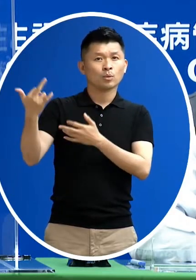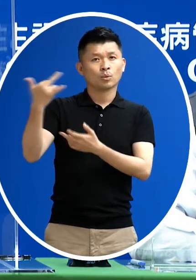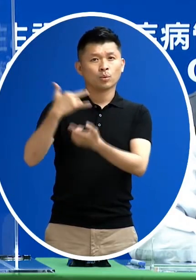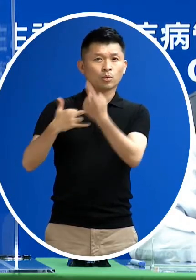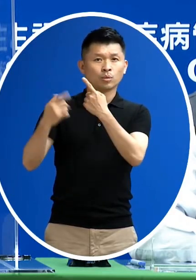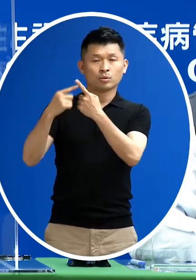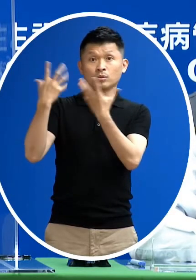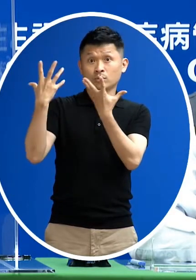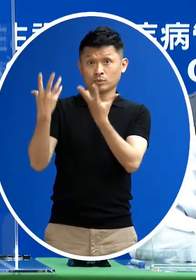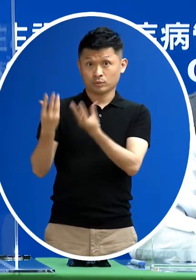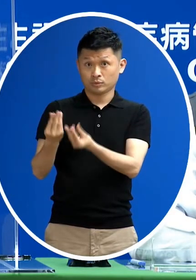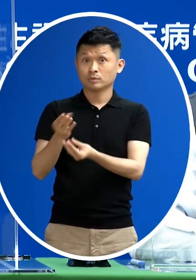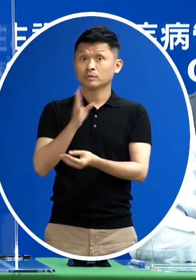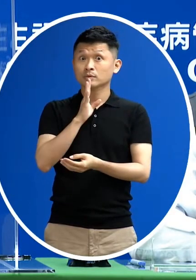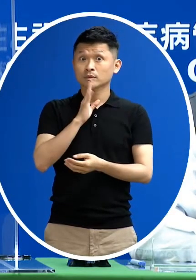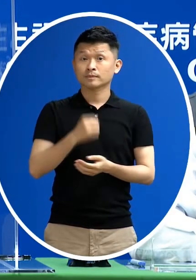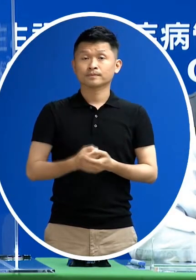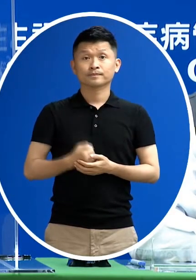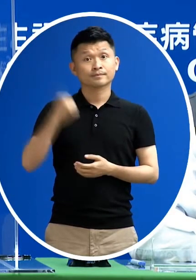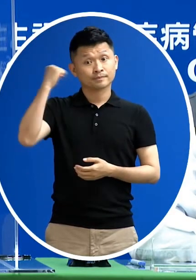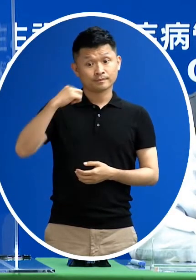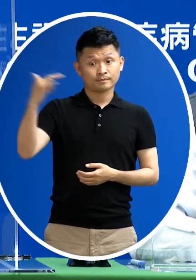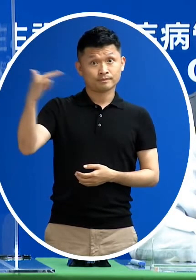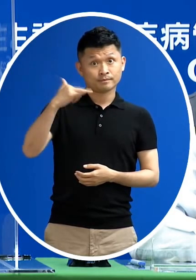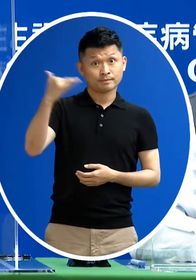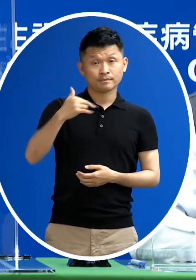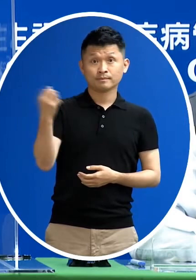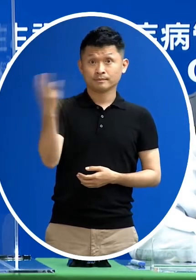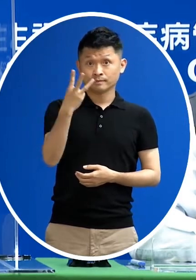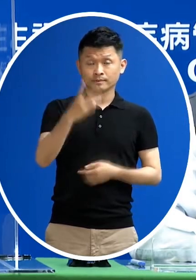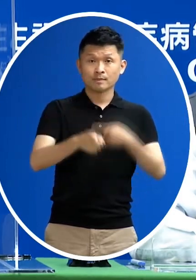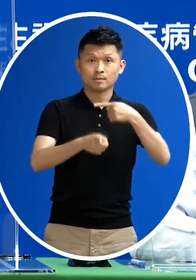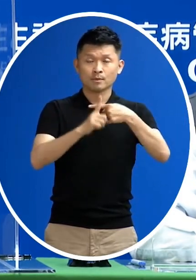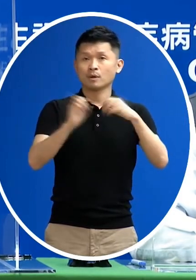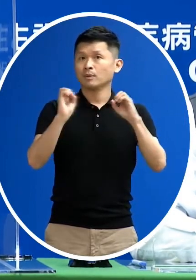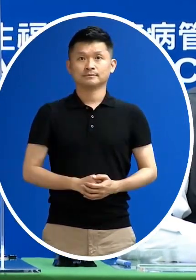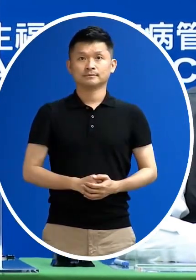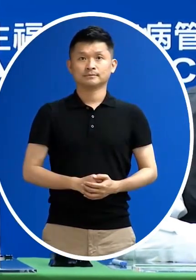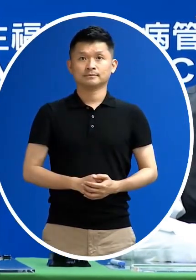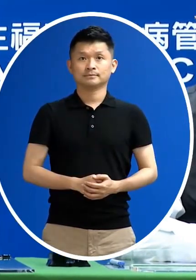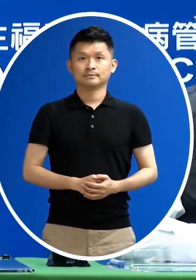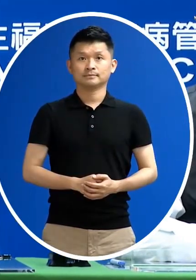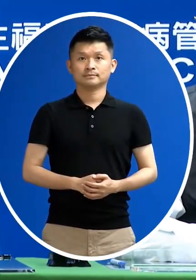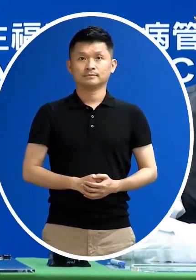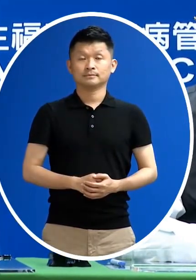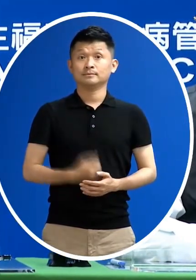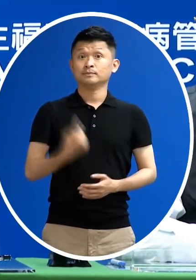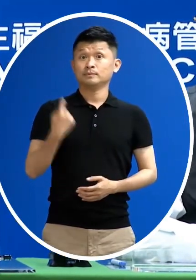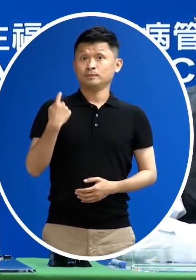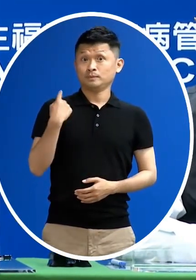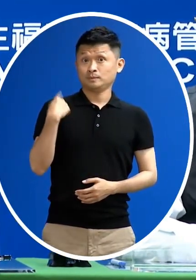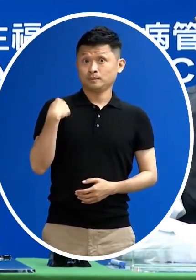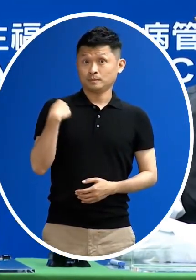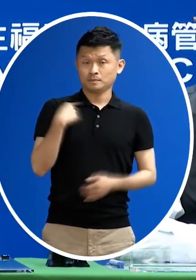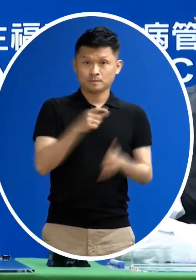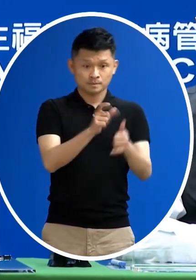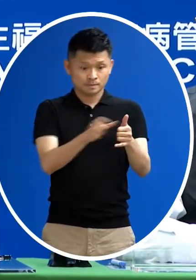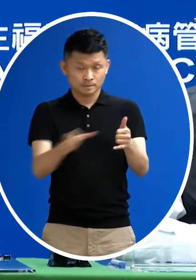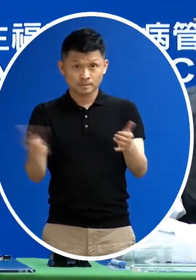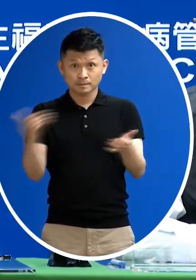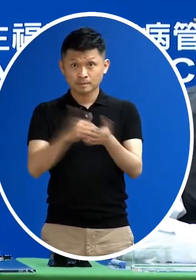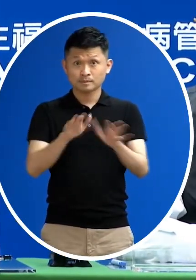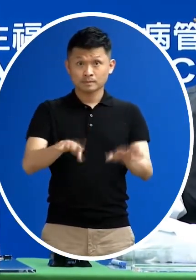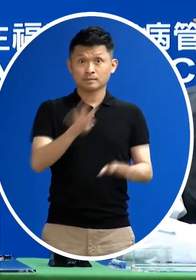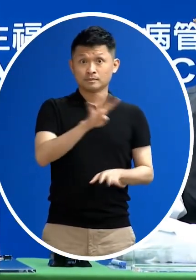比较少，所以今天早上的3个班次里面没有阳性的人数哈。那昨天这样总共的案例到现在